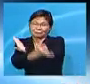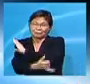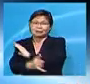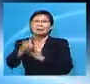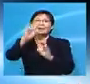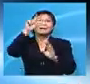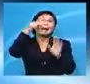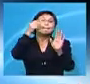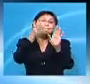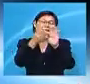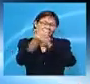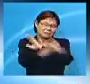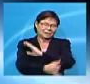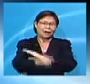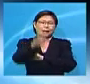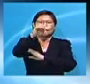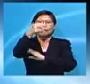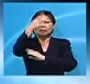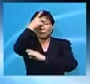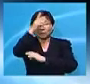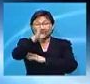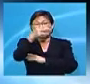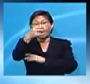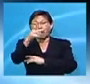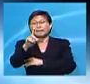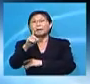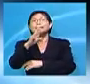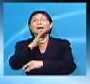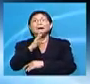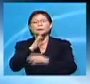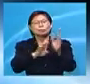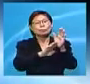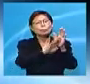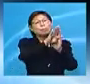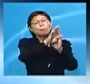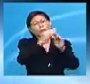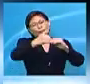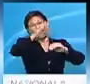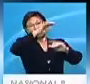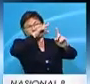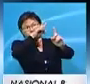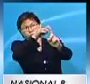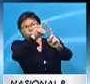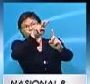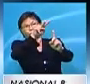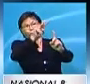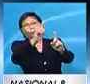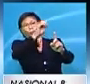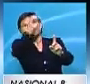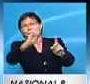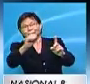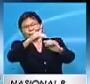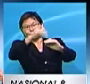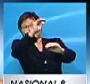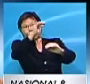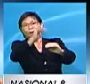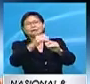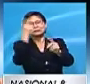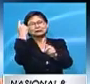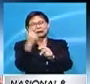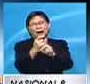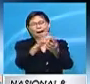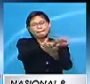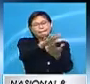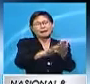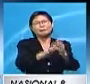Gubernur Bank Negara Datuk Muhammad Ibrahim berkata, pertumbuhan tersebut melebihi sasaran 20% yang ditetapkan di bawah